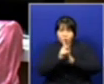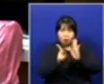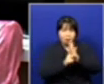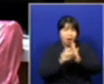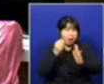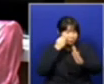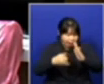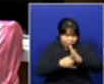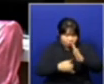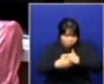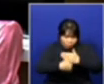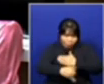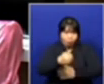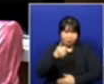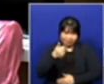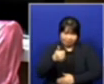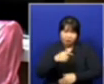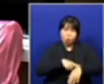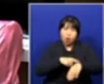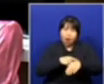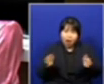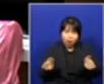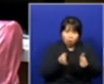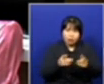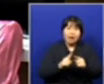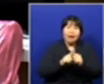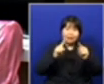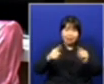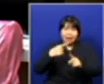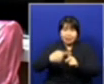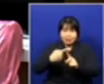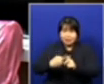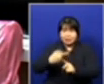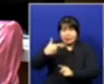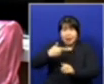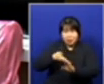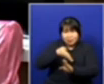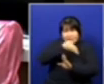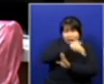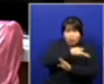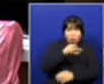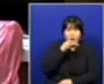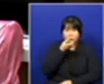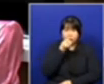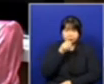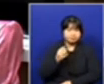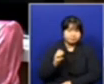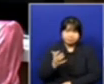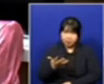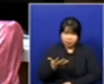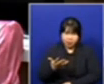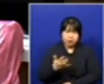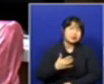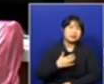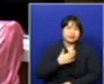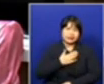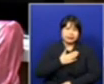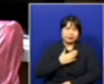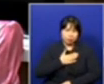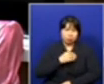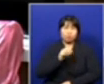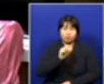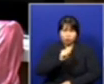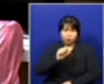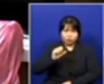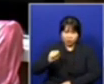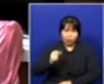ละเอียดแต่ถามเถอะครับว่า3เดือนที่ผ่านมาเนี่ยนะข้าวไม่มีจะกินเนี่ยพวกผมแท้ๆเป็นผู้แทนราษฎรเนี่ยใ